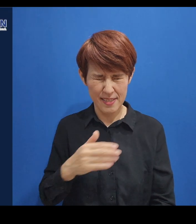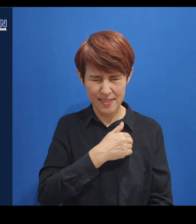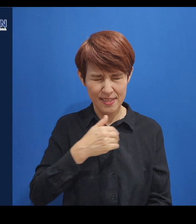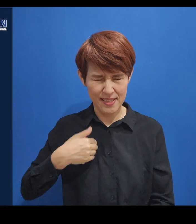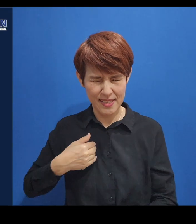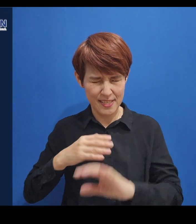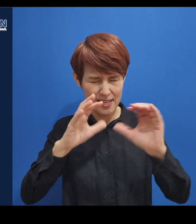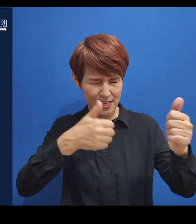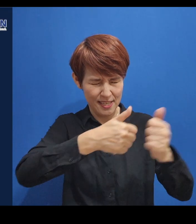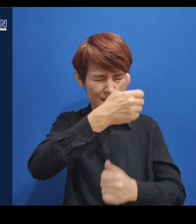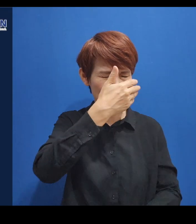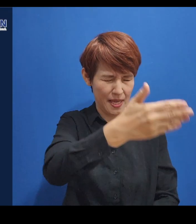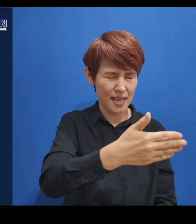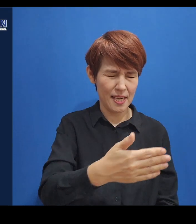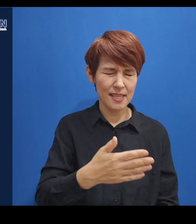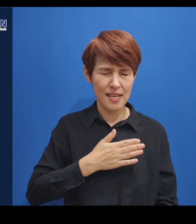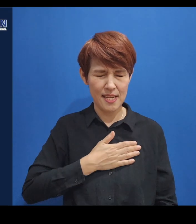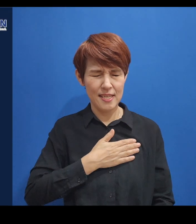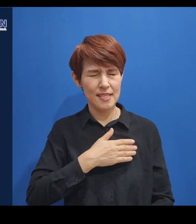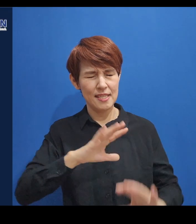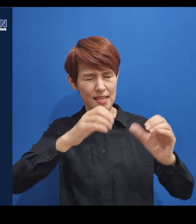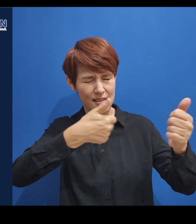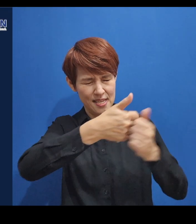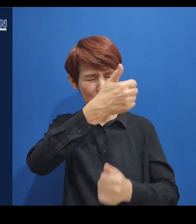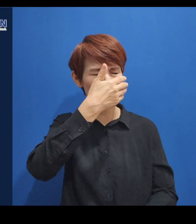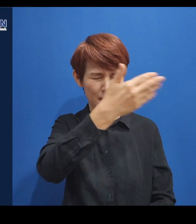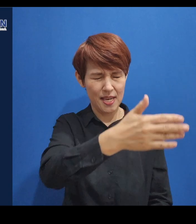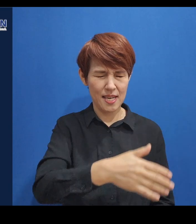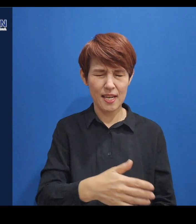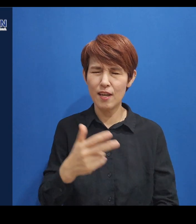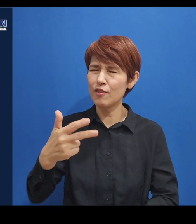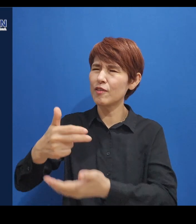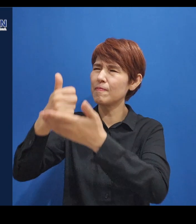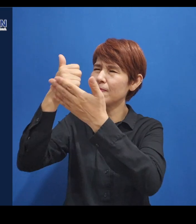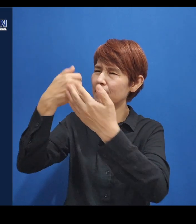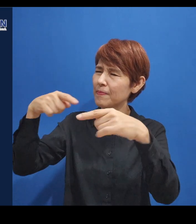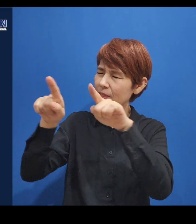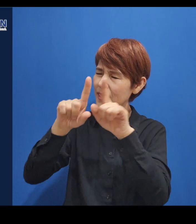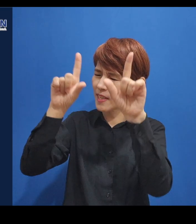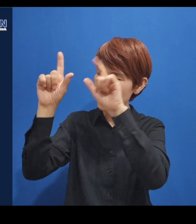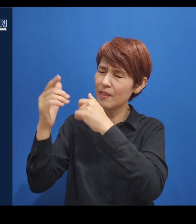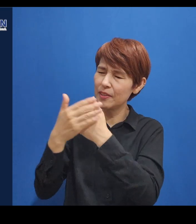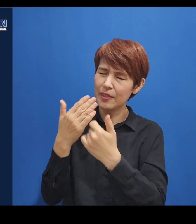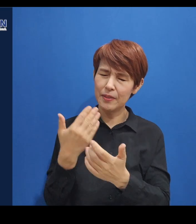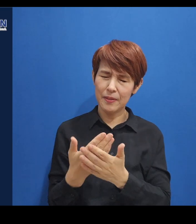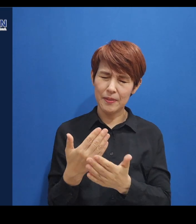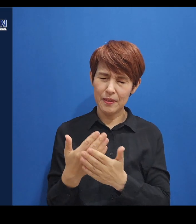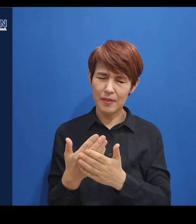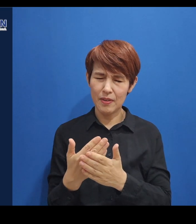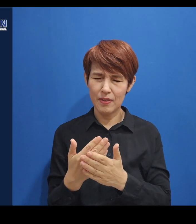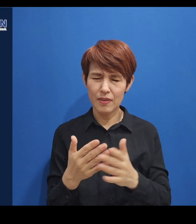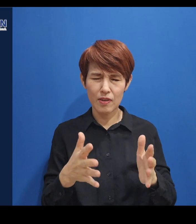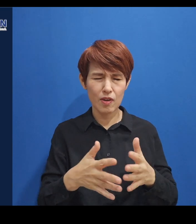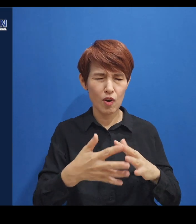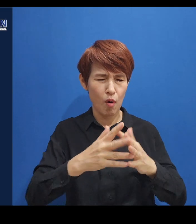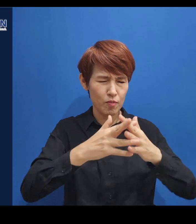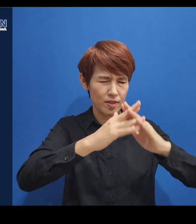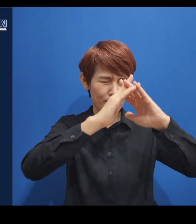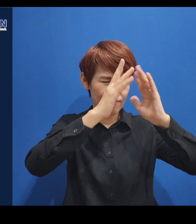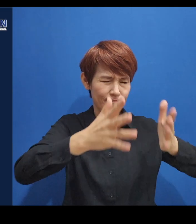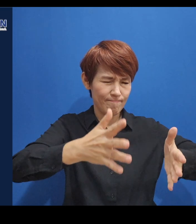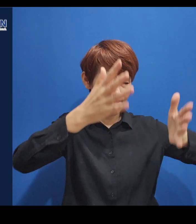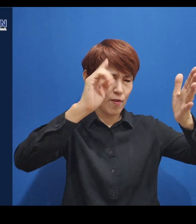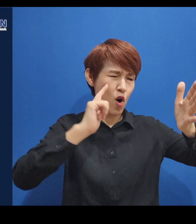이길 겁니다. 나는 넉넉히 이길 겁니다. 외치며 주님 앞에 살아갈 수 있게 하옵소서. 건물이 아름다운 것처럼